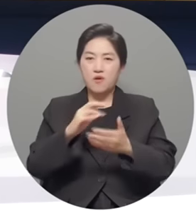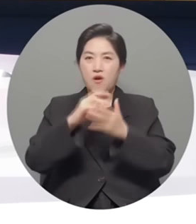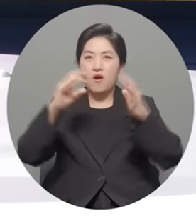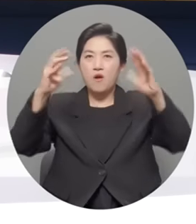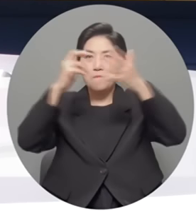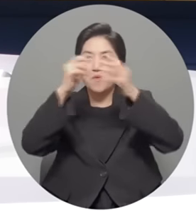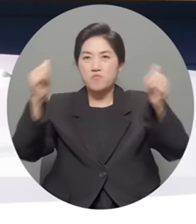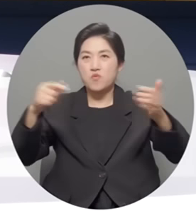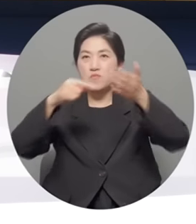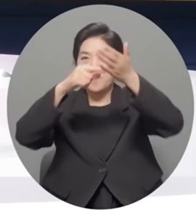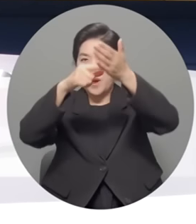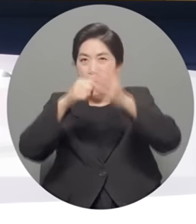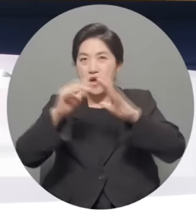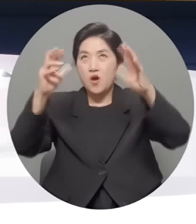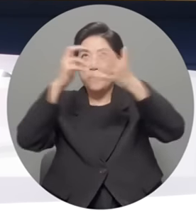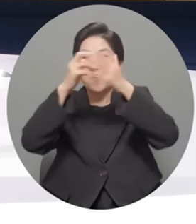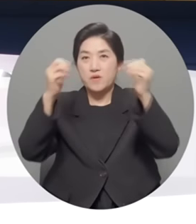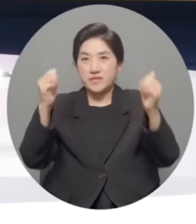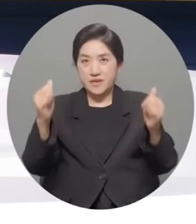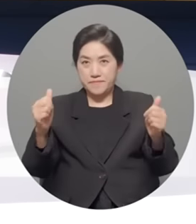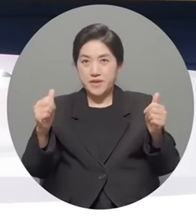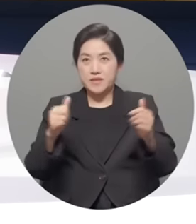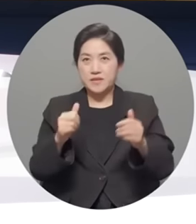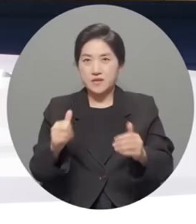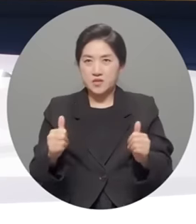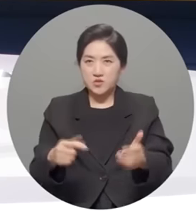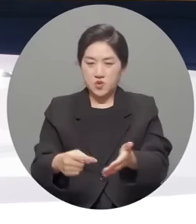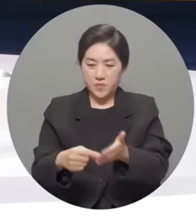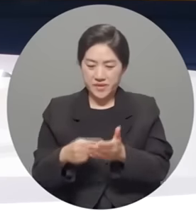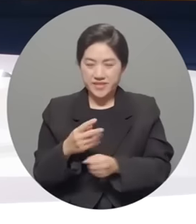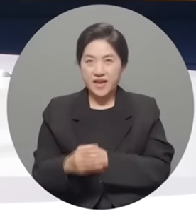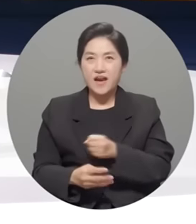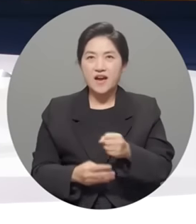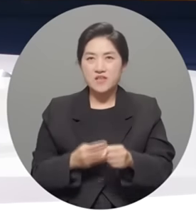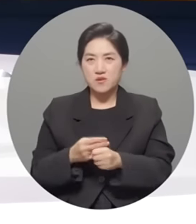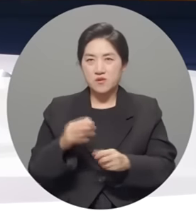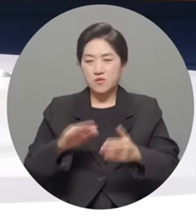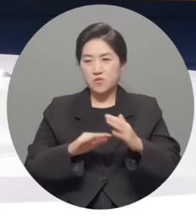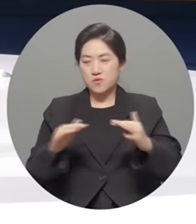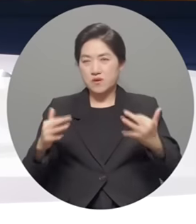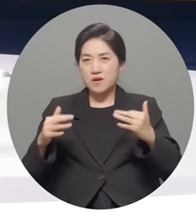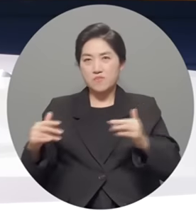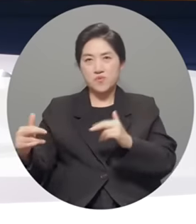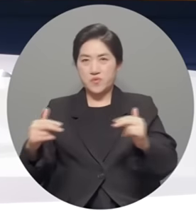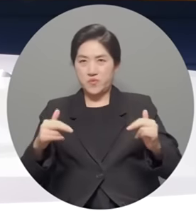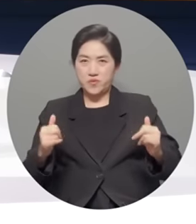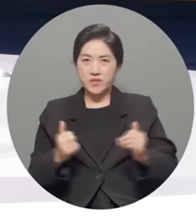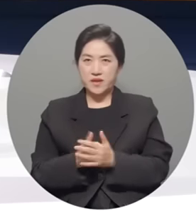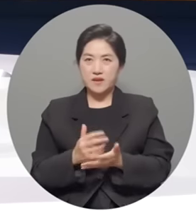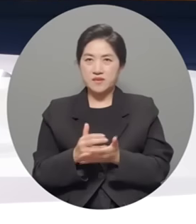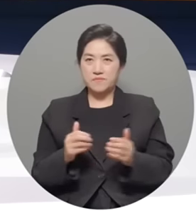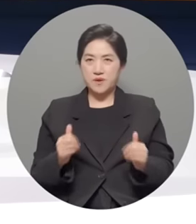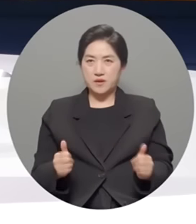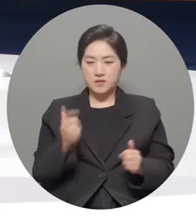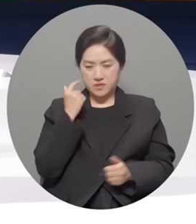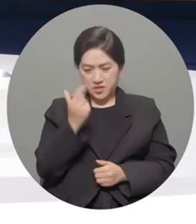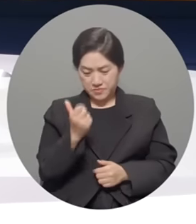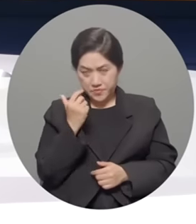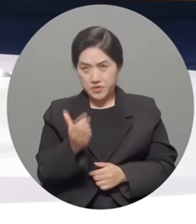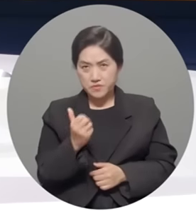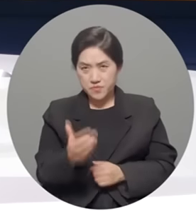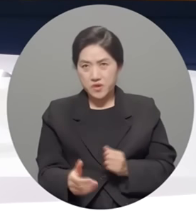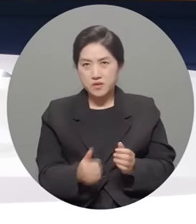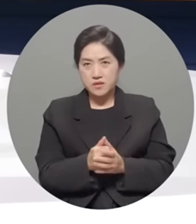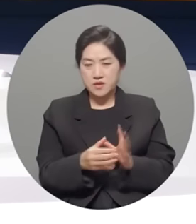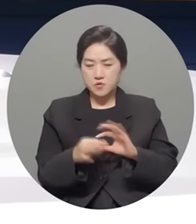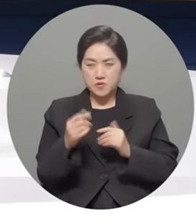나섰습니다. 헌법재판소가 소송이 처음 제기된 지 4년 만에 공개 변론을 열었는데 재판관들도 질문을 쏟아내며